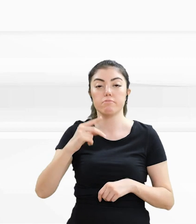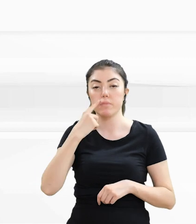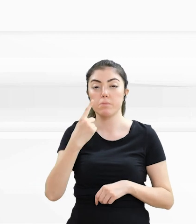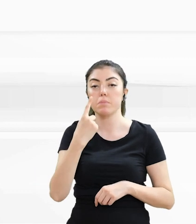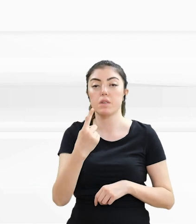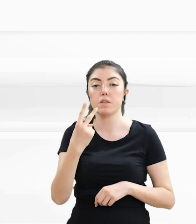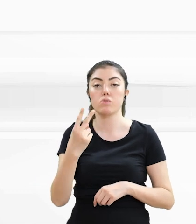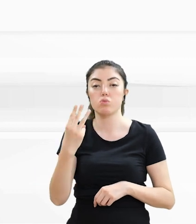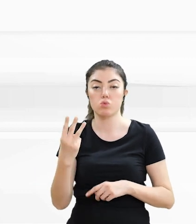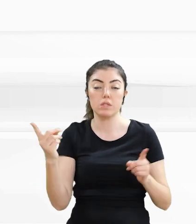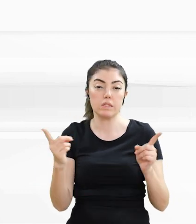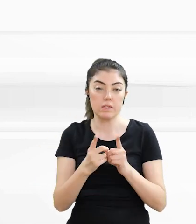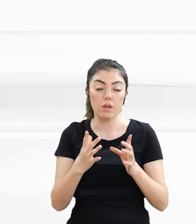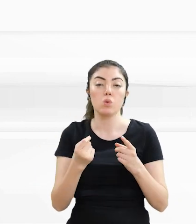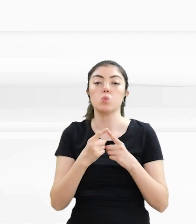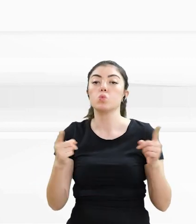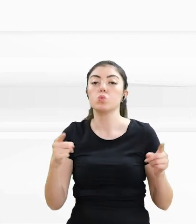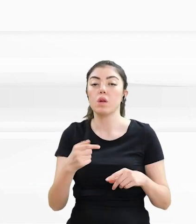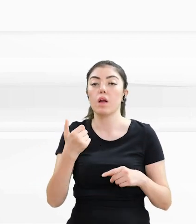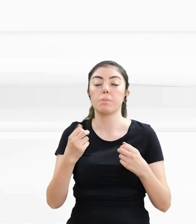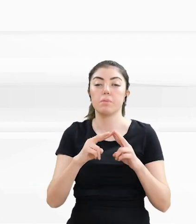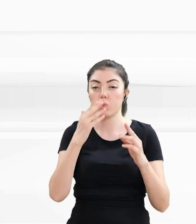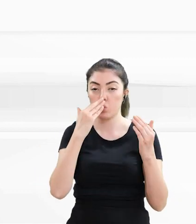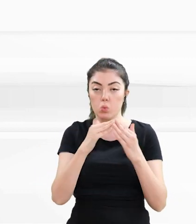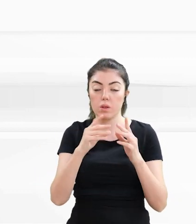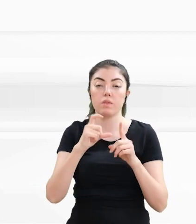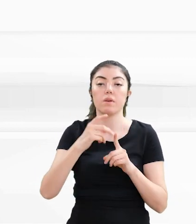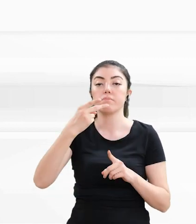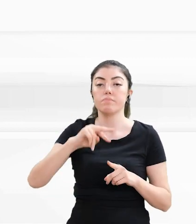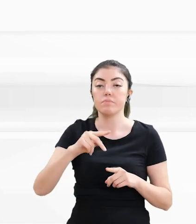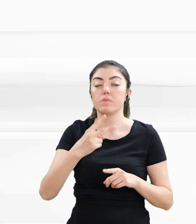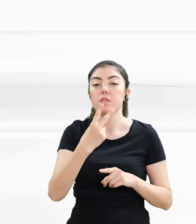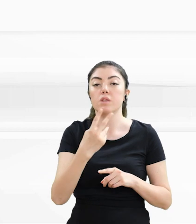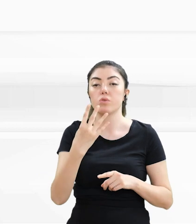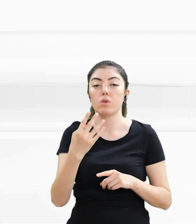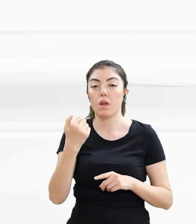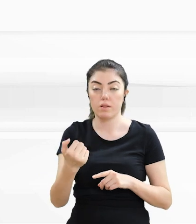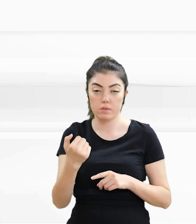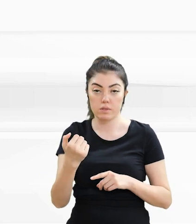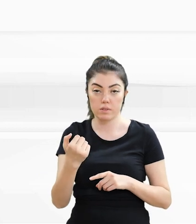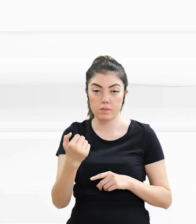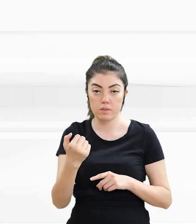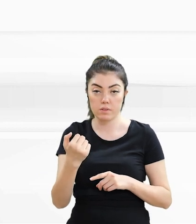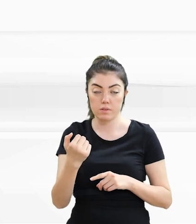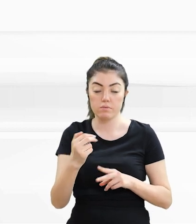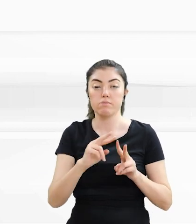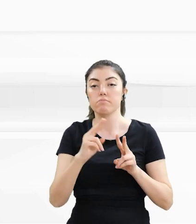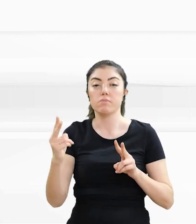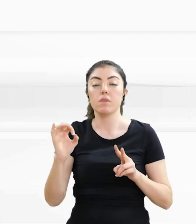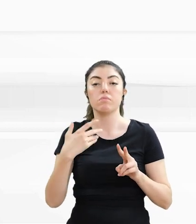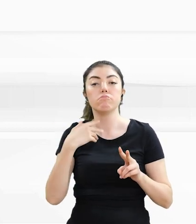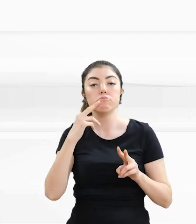seçeneğini bakalım 1 2 3 birim Kısa kenarı uzun kenarı altı BİM'de seçeneğinde 246 birim